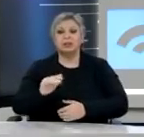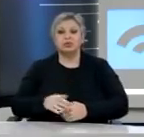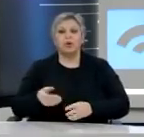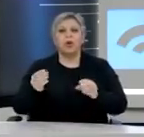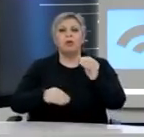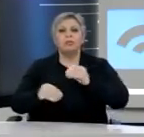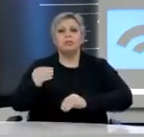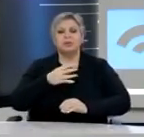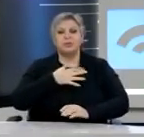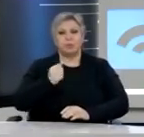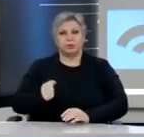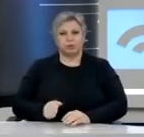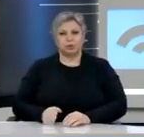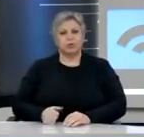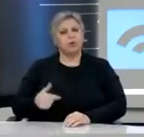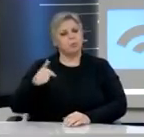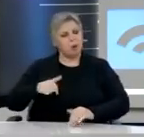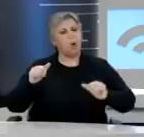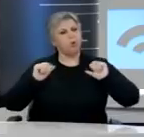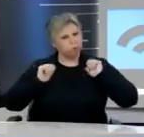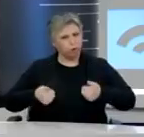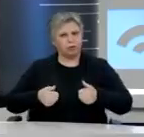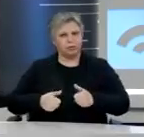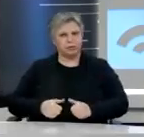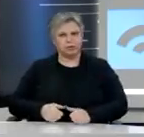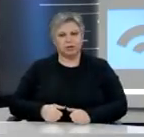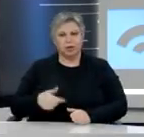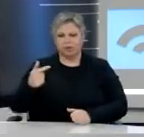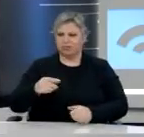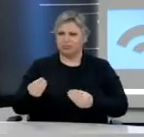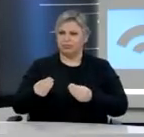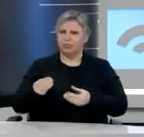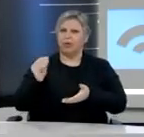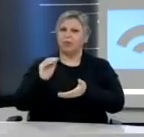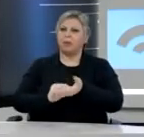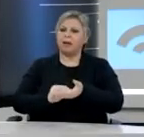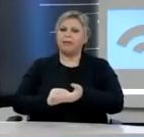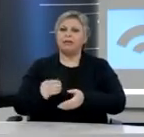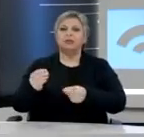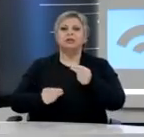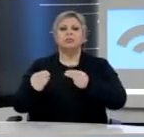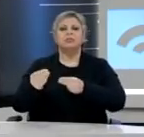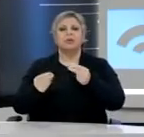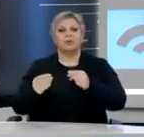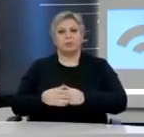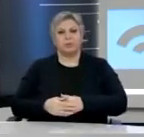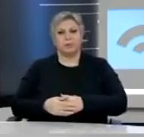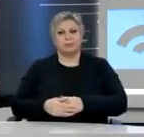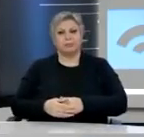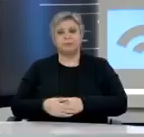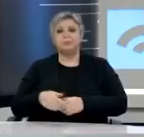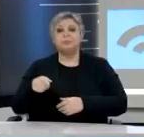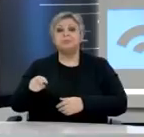τολμάω, πάλι έχουν πρόβλημα. Ο κύριος Μητσοτάκης, ο οποίος δεν είχε το πολιτικό στένος και την πολιτική τόλμη